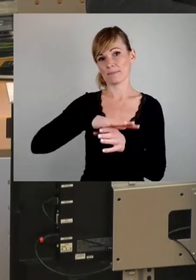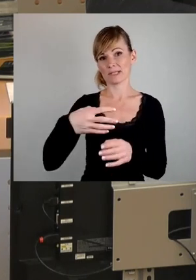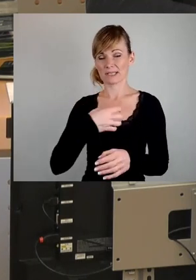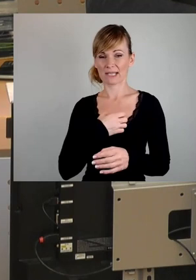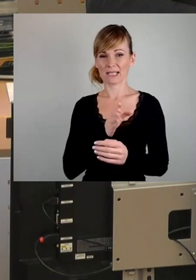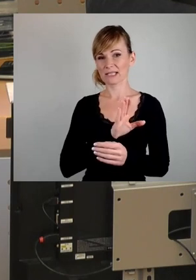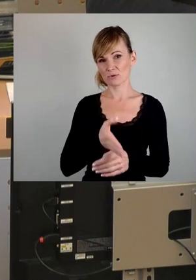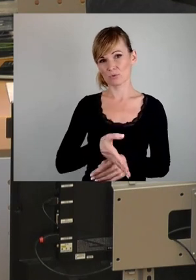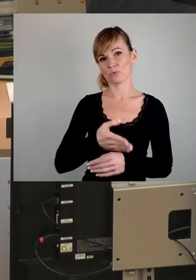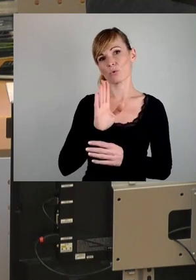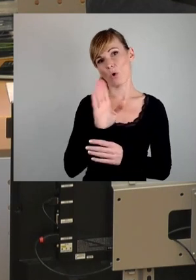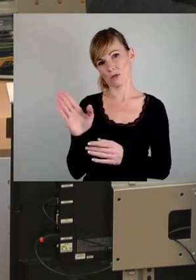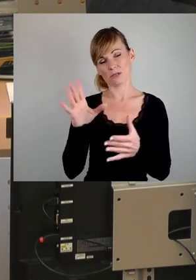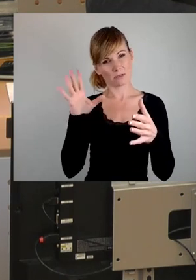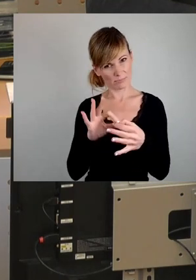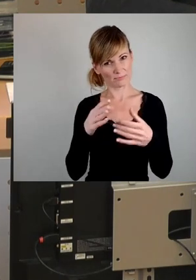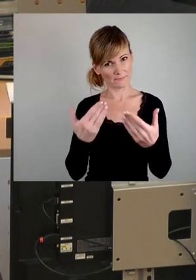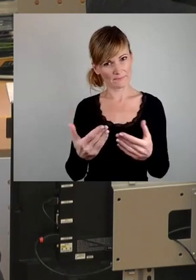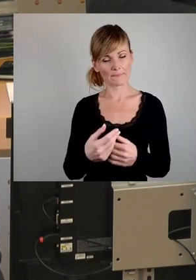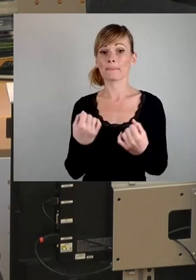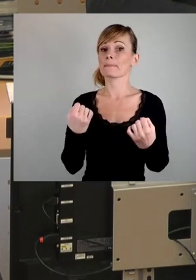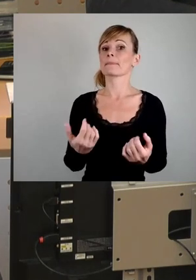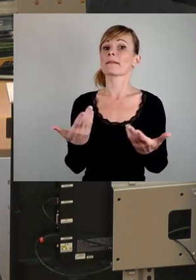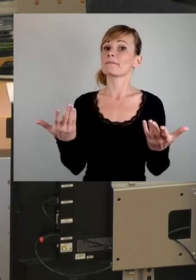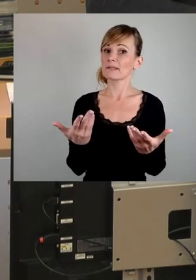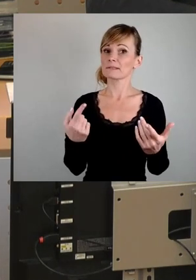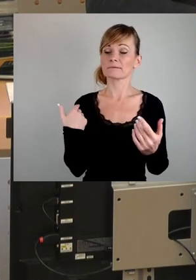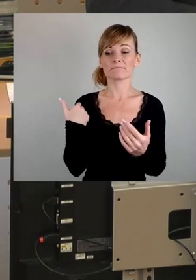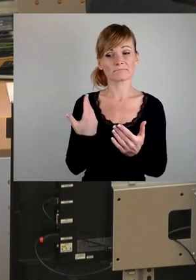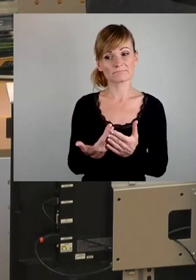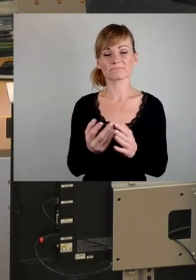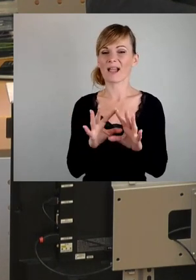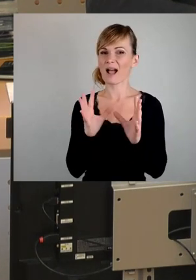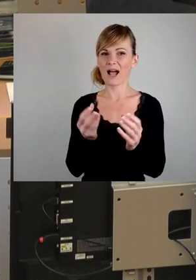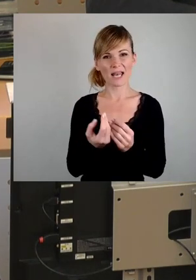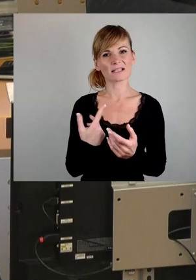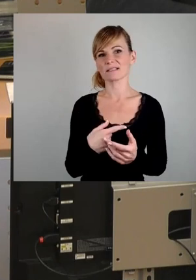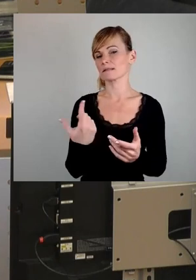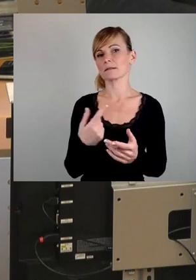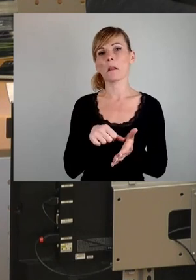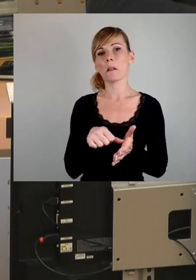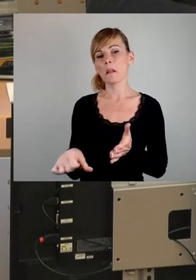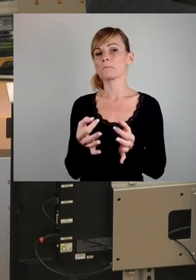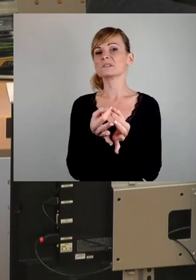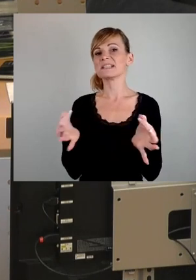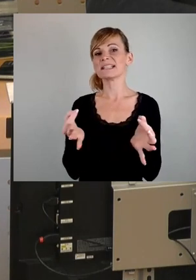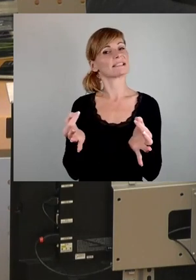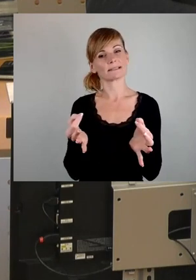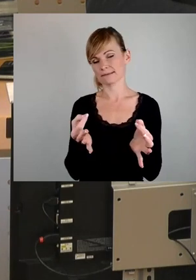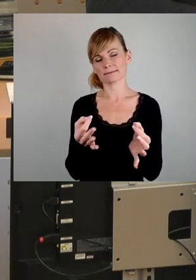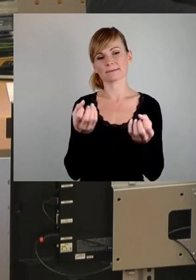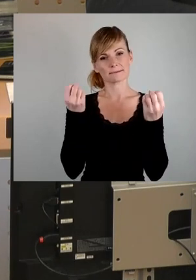Dresden-Südost-Rechnung. Fakt ist, das alles gibt es nicht zum Nulltarif. Die Buga wird